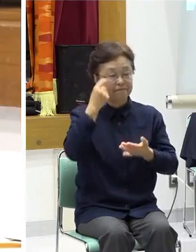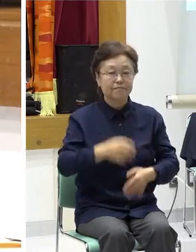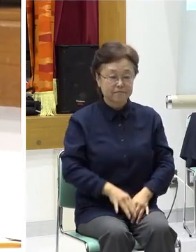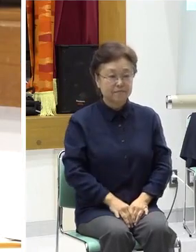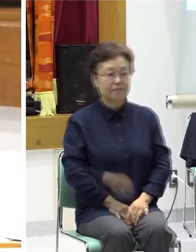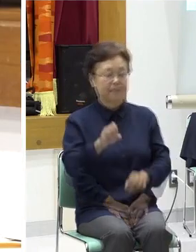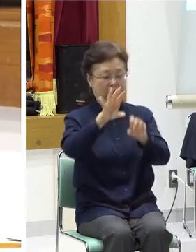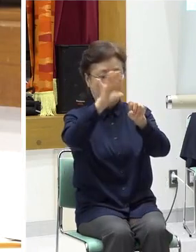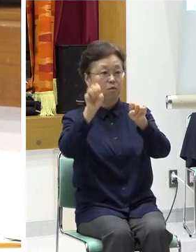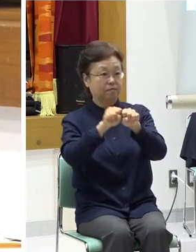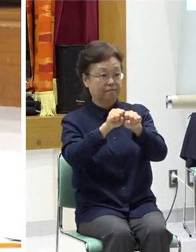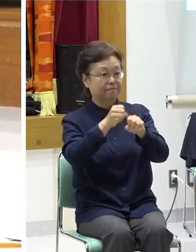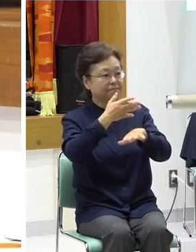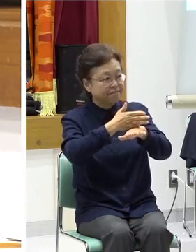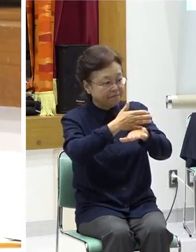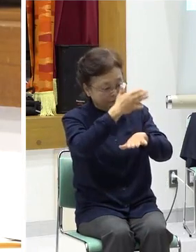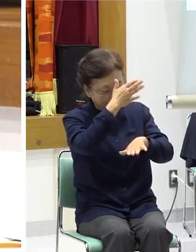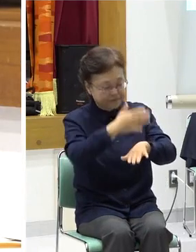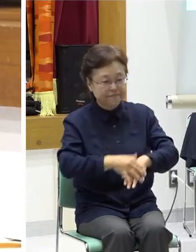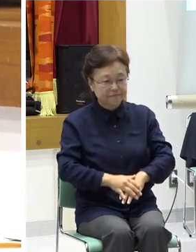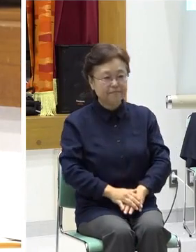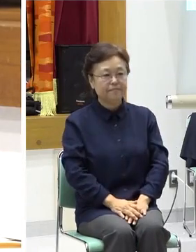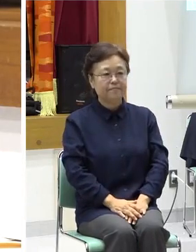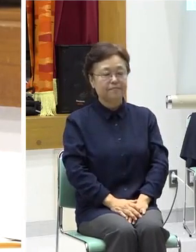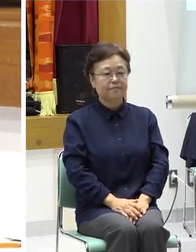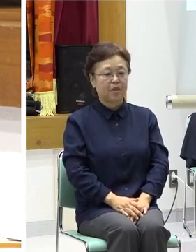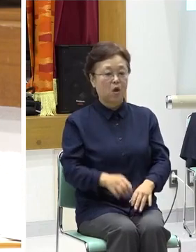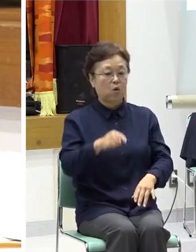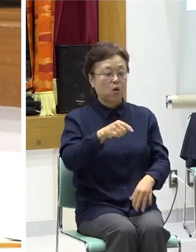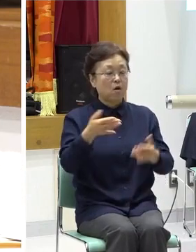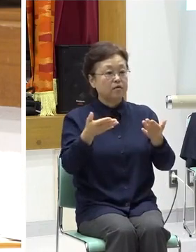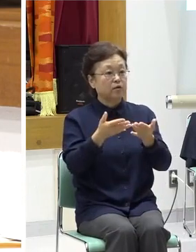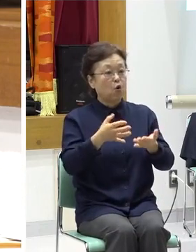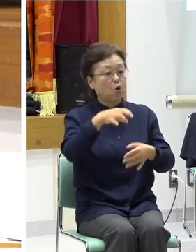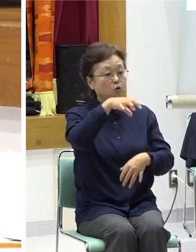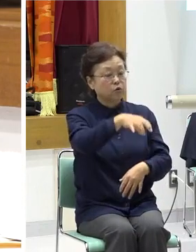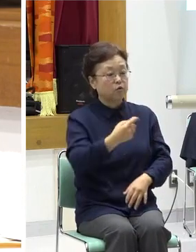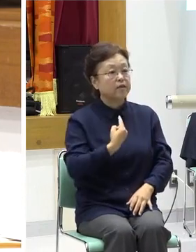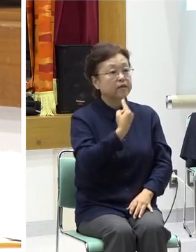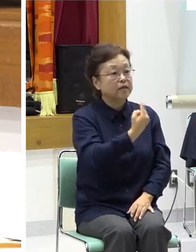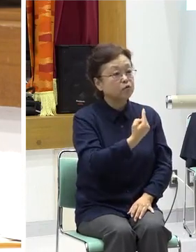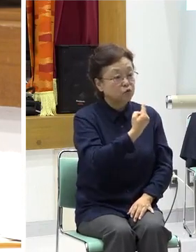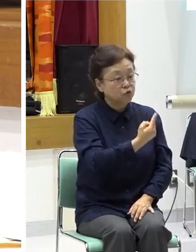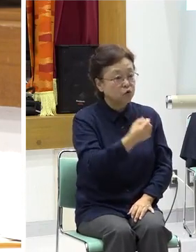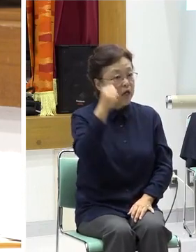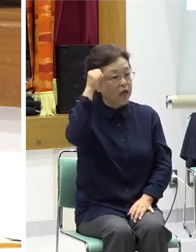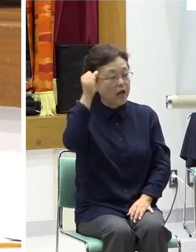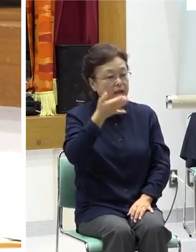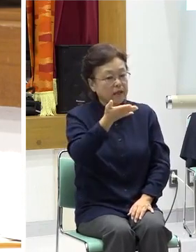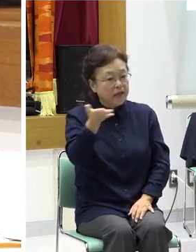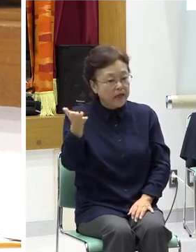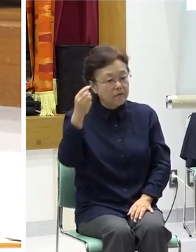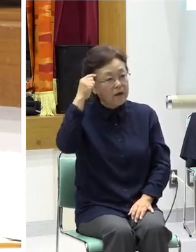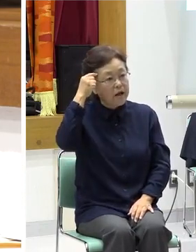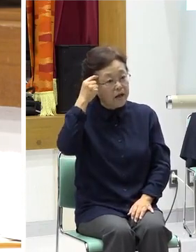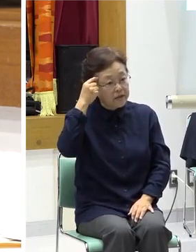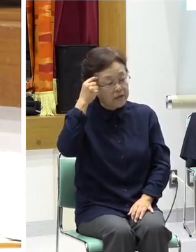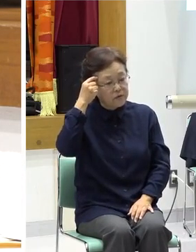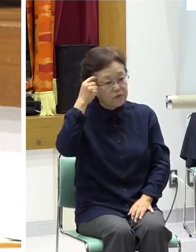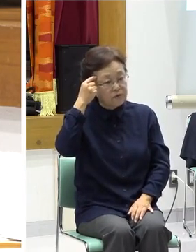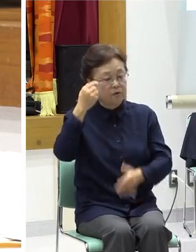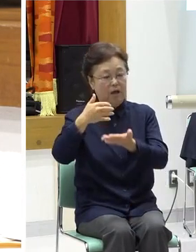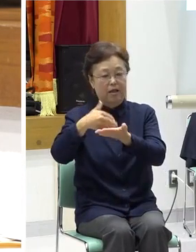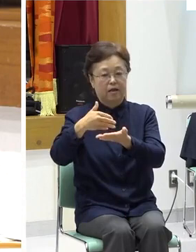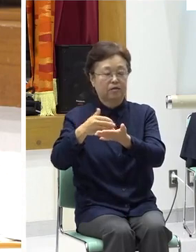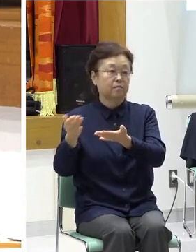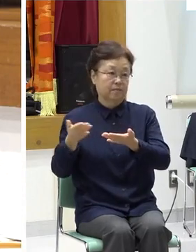もありがとうございました。こう事業所に伺ったりとかアンケートもいろいろ考えていただいているということで、あとバリアフリー市